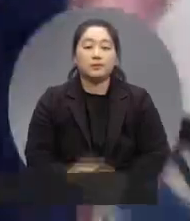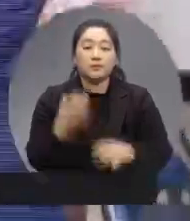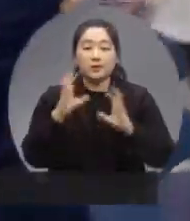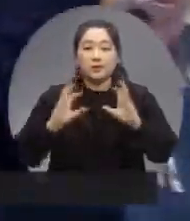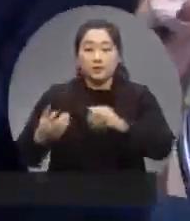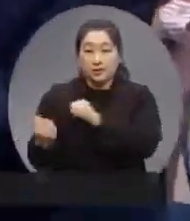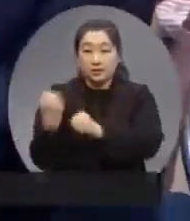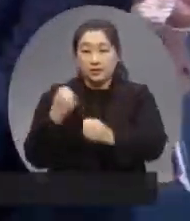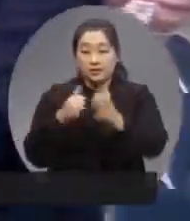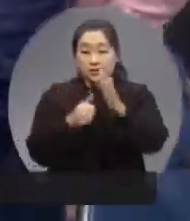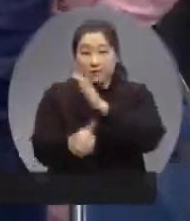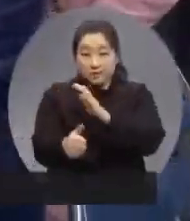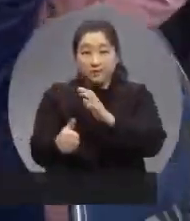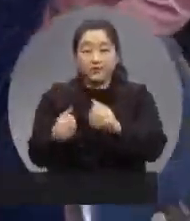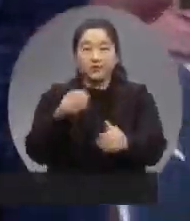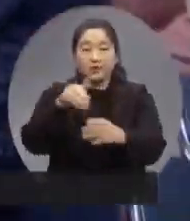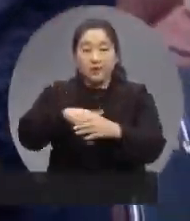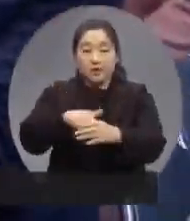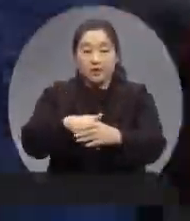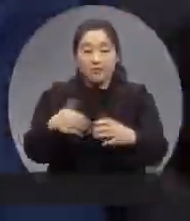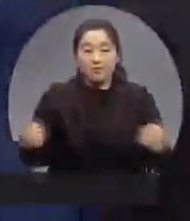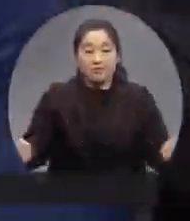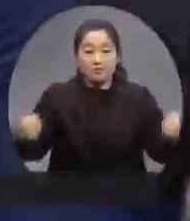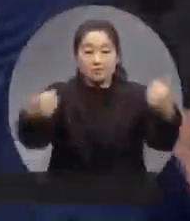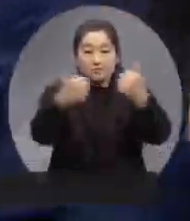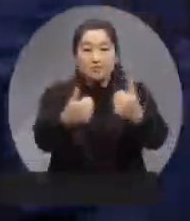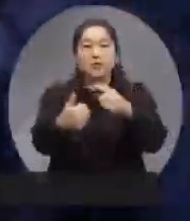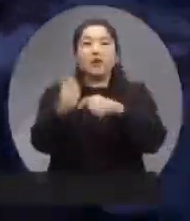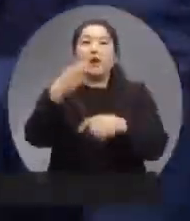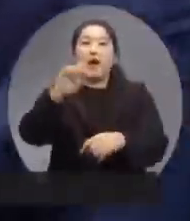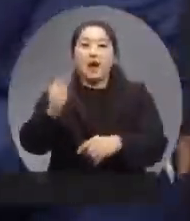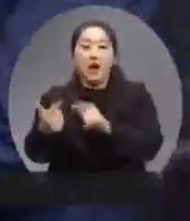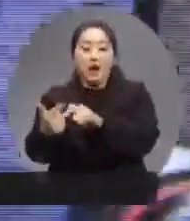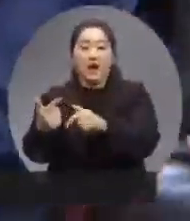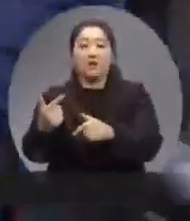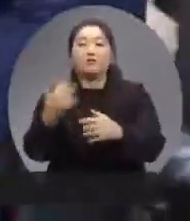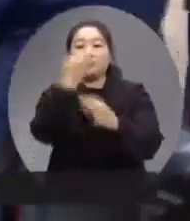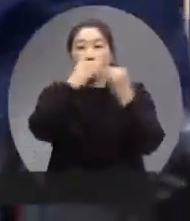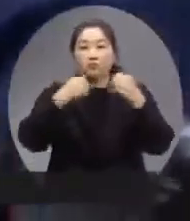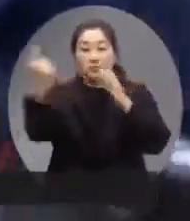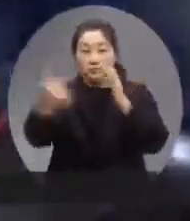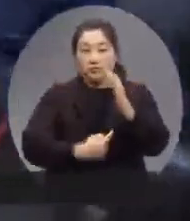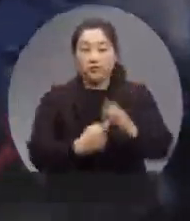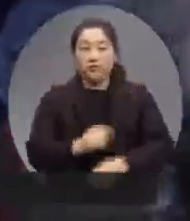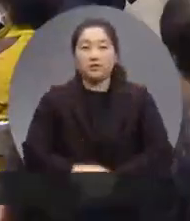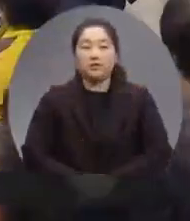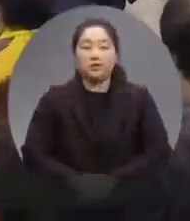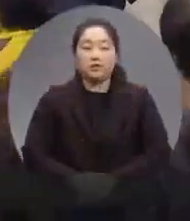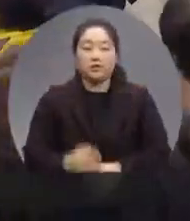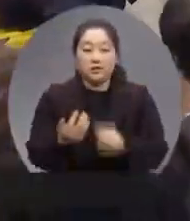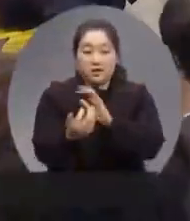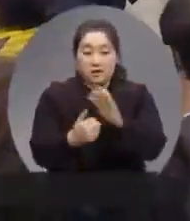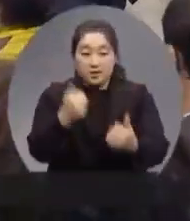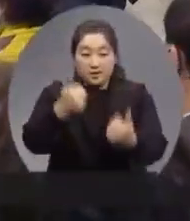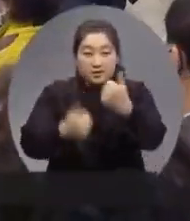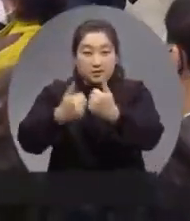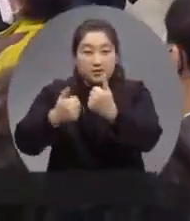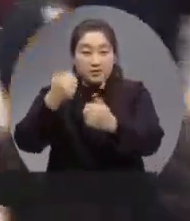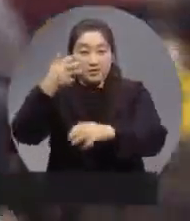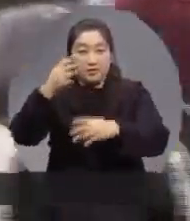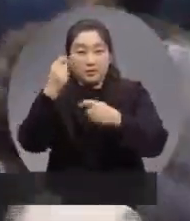국민의힘 당대표 선거에서 양강 구도를 달리는 안철수 후보가 충북을 찾았습니다. 예비 경선 여론조사 마지막